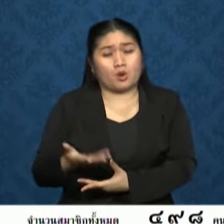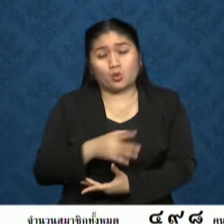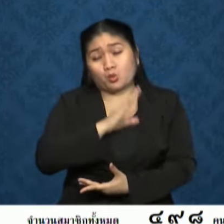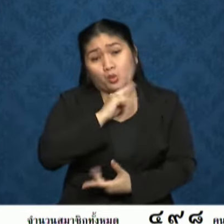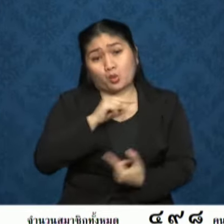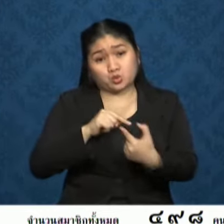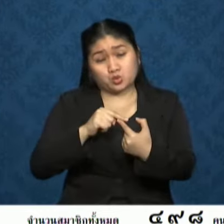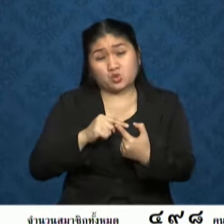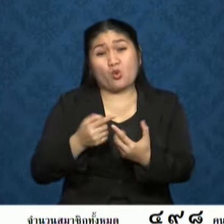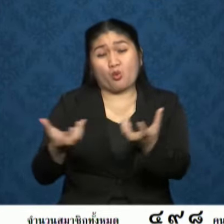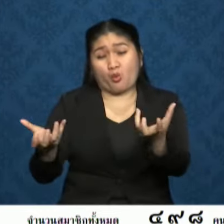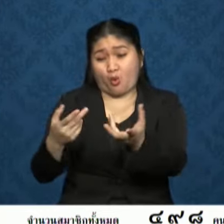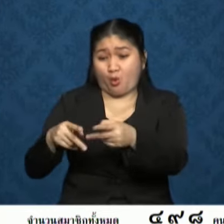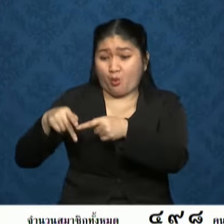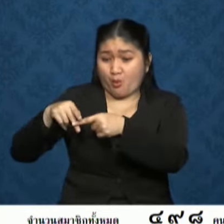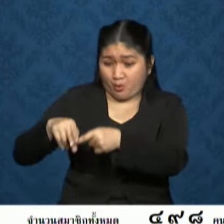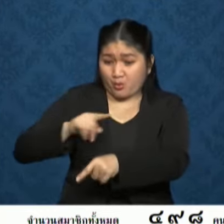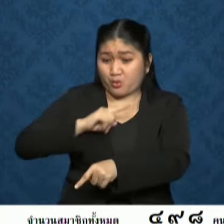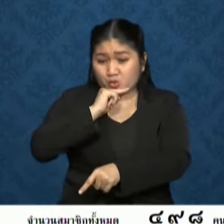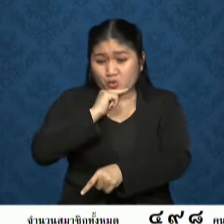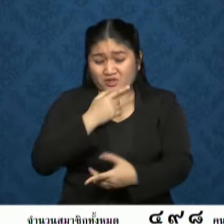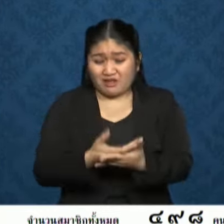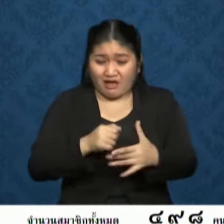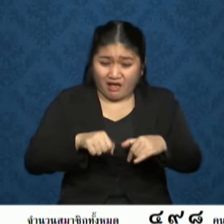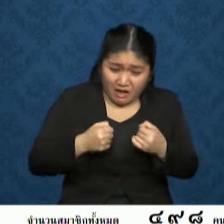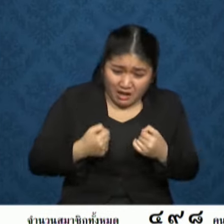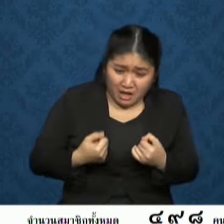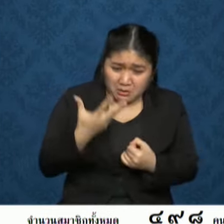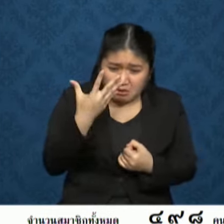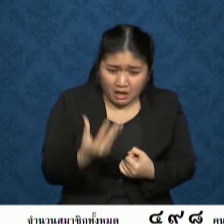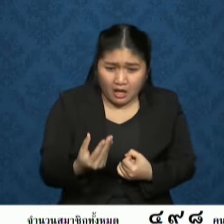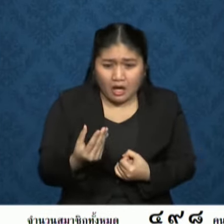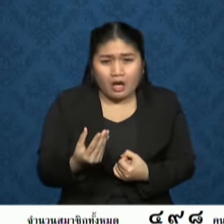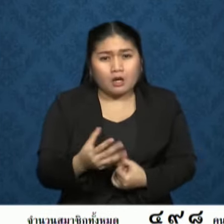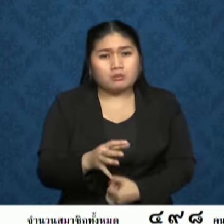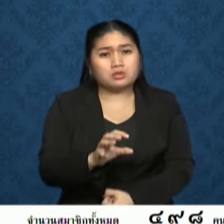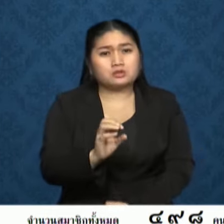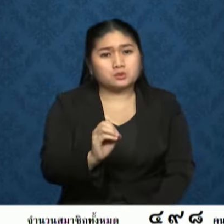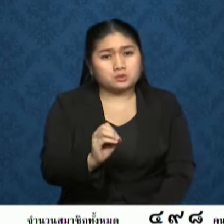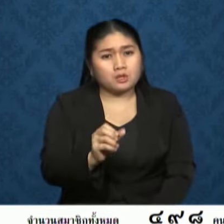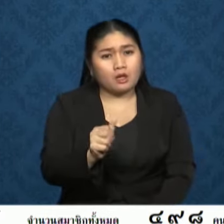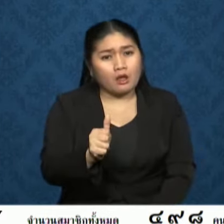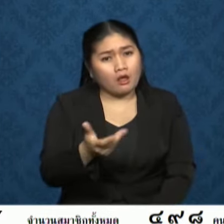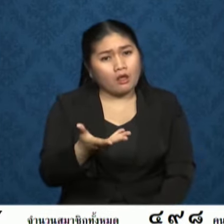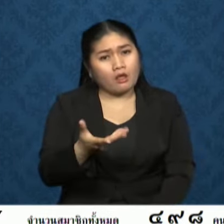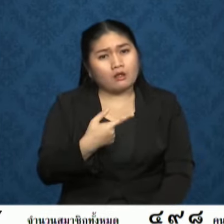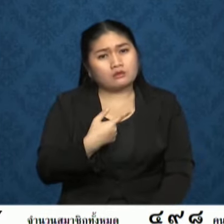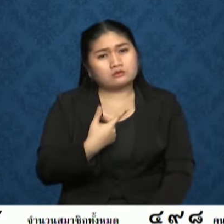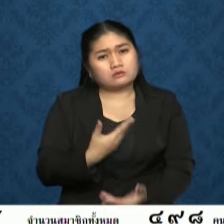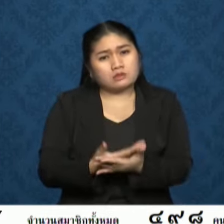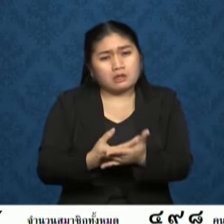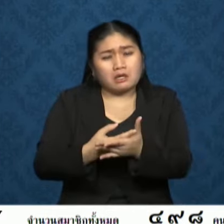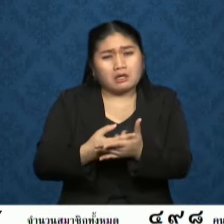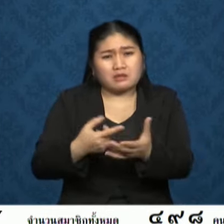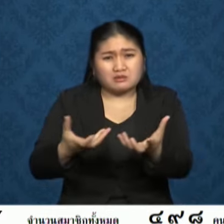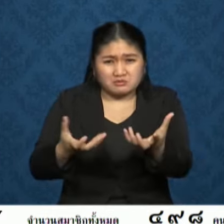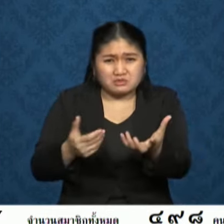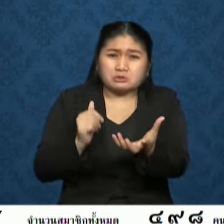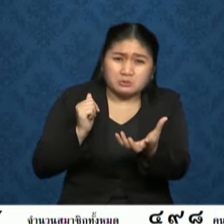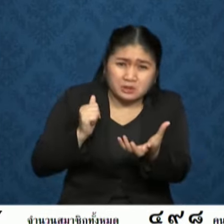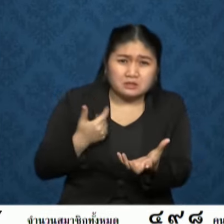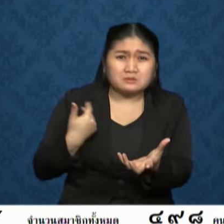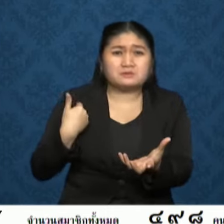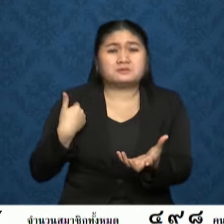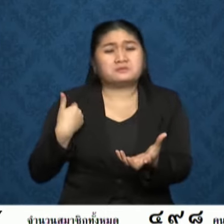าในทางบญชีแล้วถ้หขาเสรมแล้ว มันเครื่มแพทย์กคิดราคาเคื่มแทยเทาเดิม